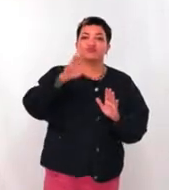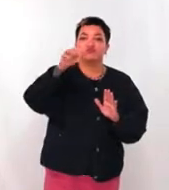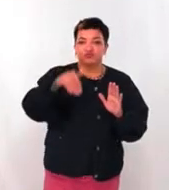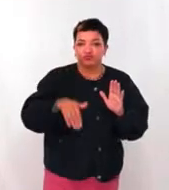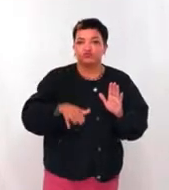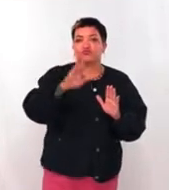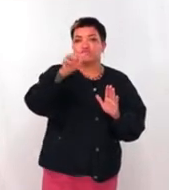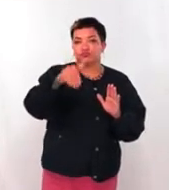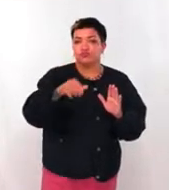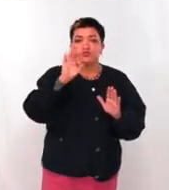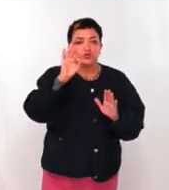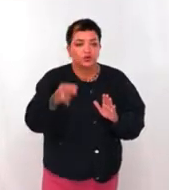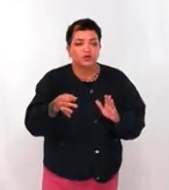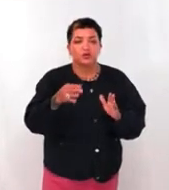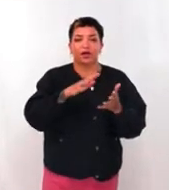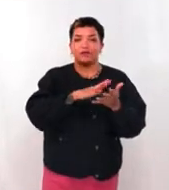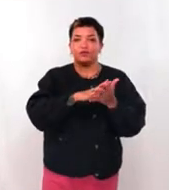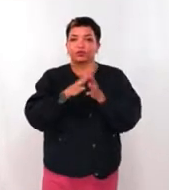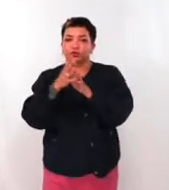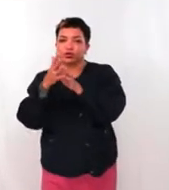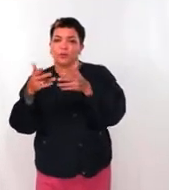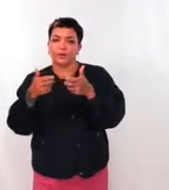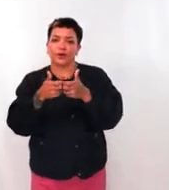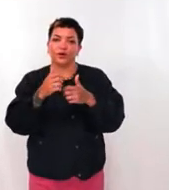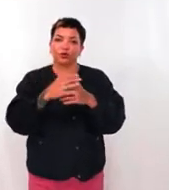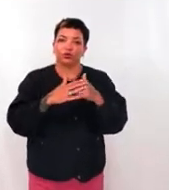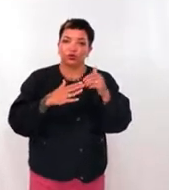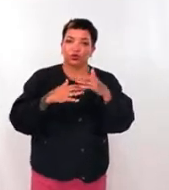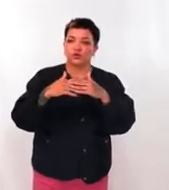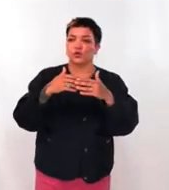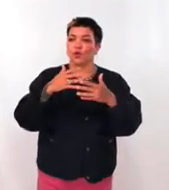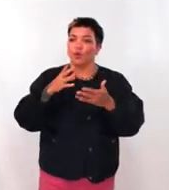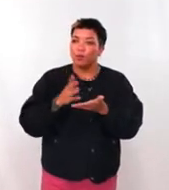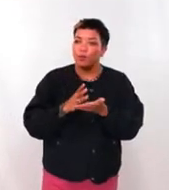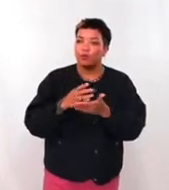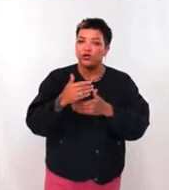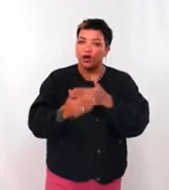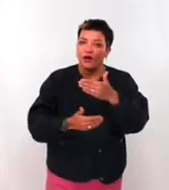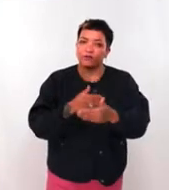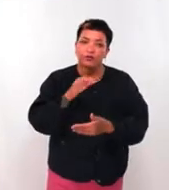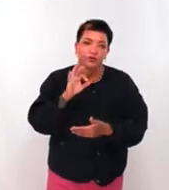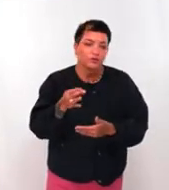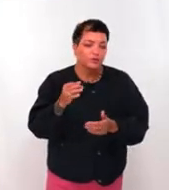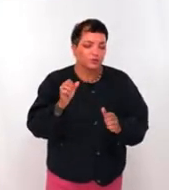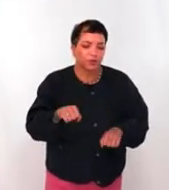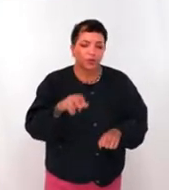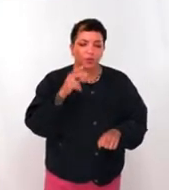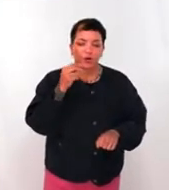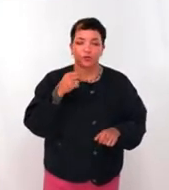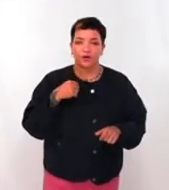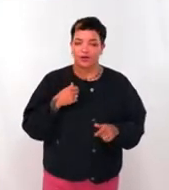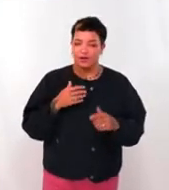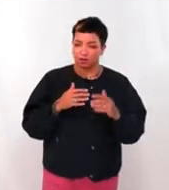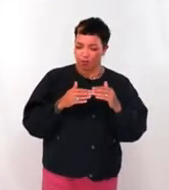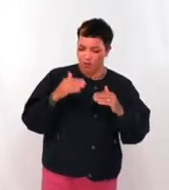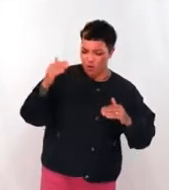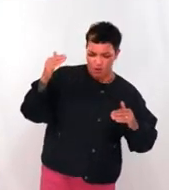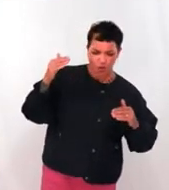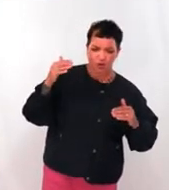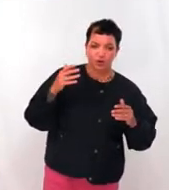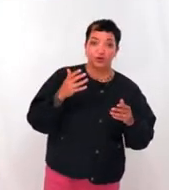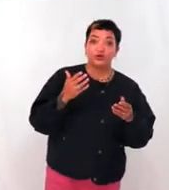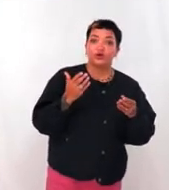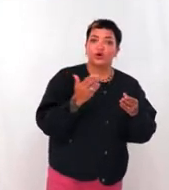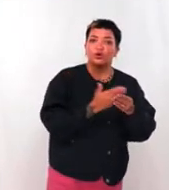sur l'évolution des prix de construction, l'avancement des projets. Mais comment justifier un tel écart entre des documents que vous